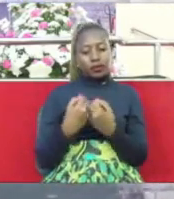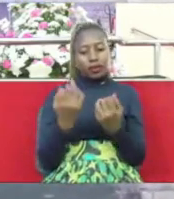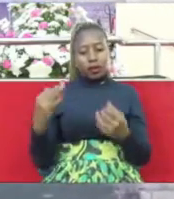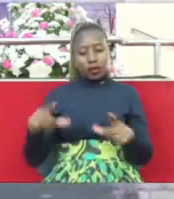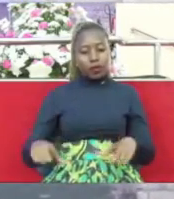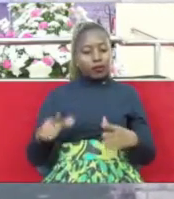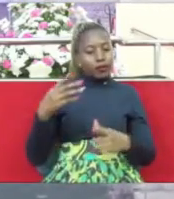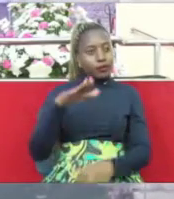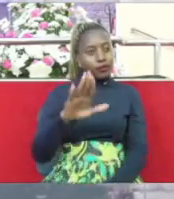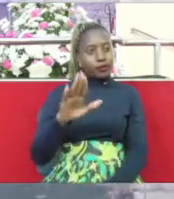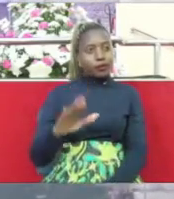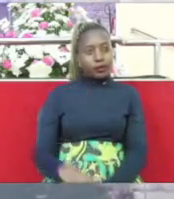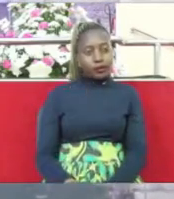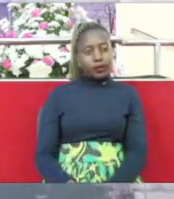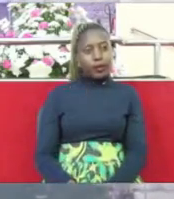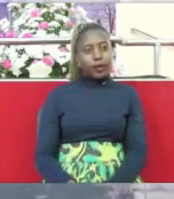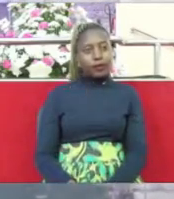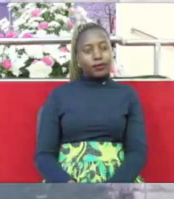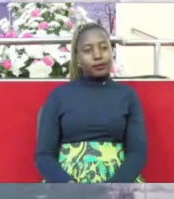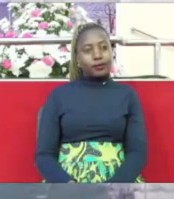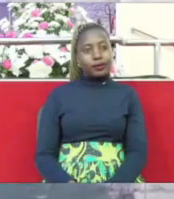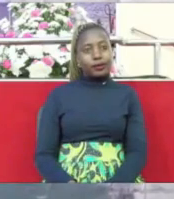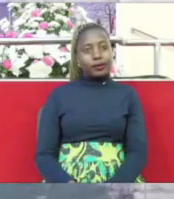kwa siku mingi na miaka mingi, lakini haijalishi